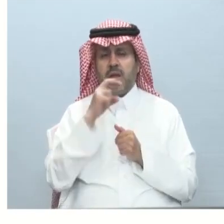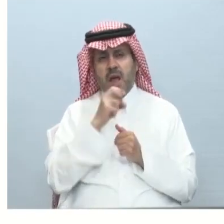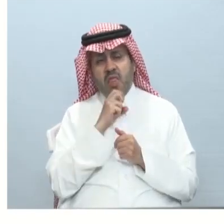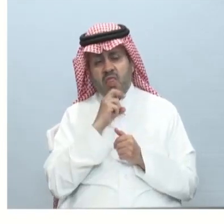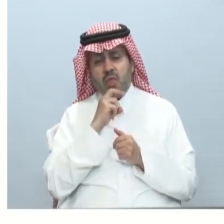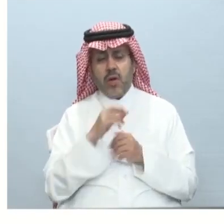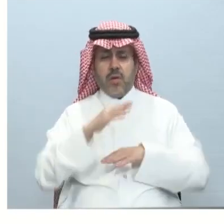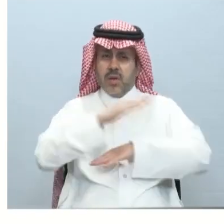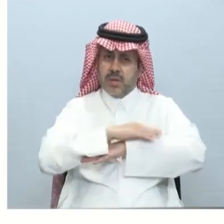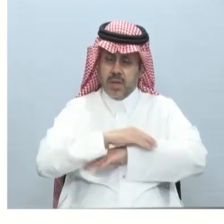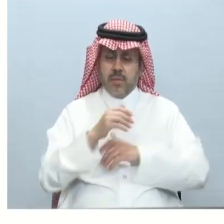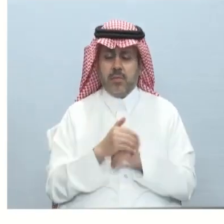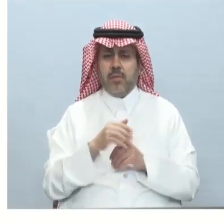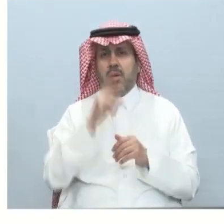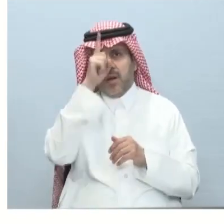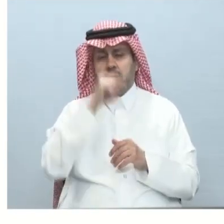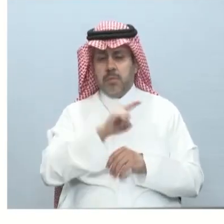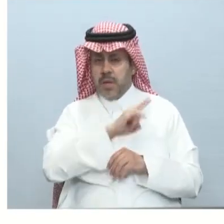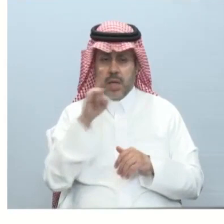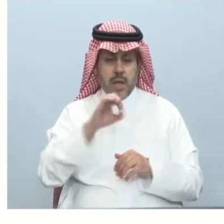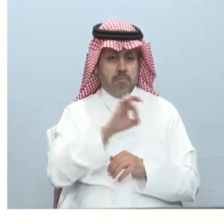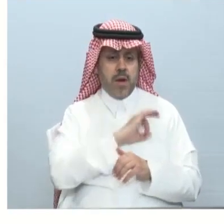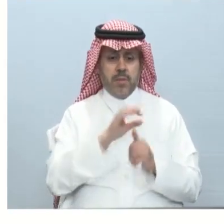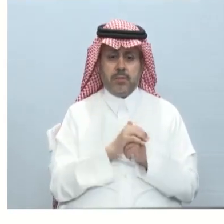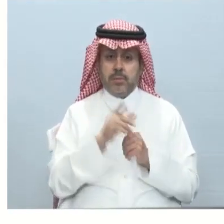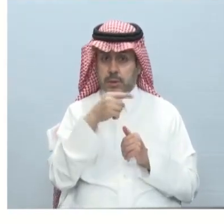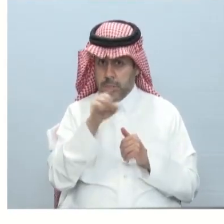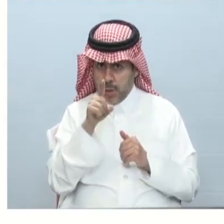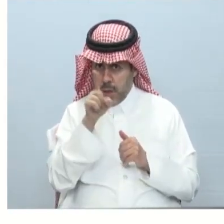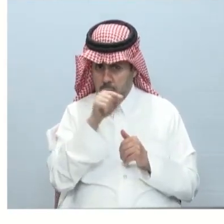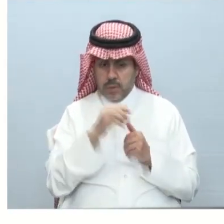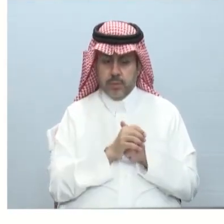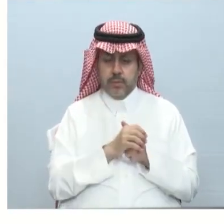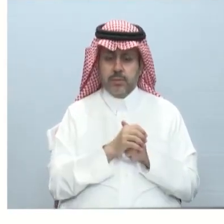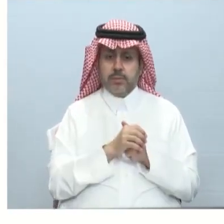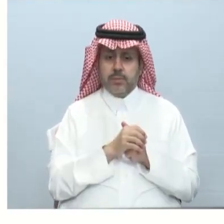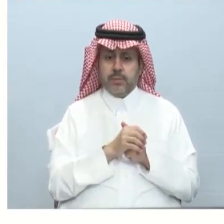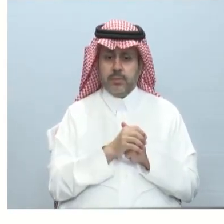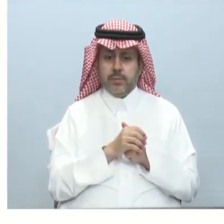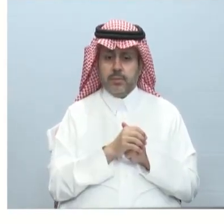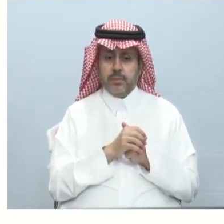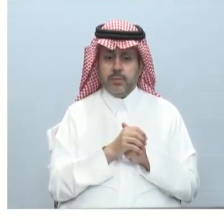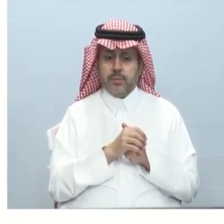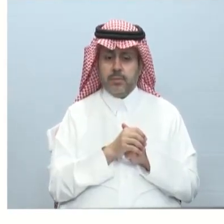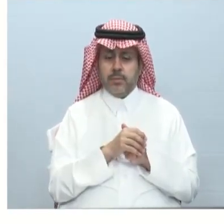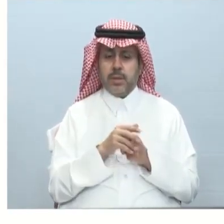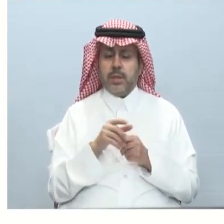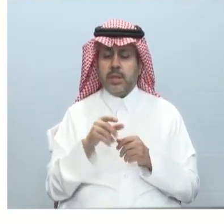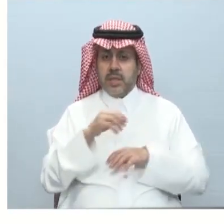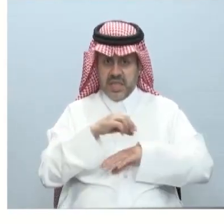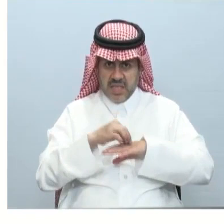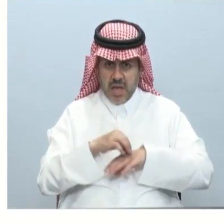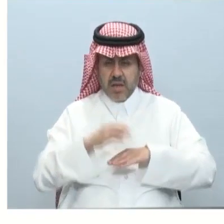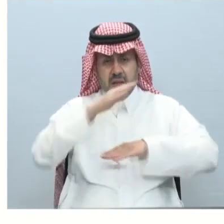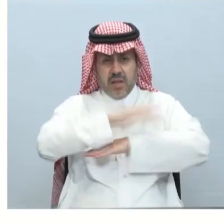تعالى من غير محبه هذه العباره صحيحه ام خاطئه ما رايك قد يخضع الانسان لله